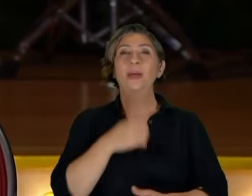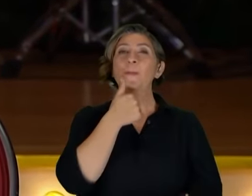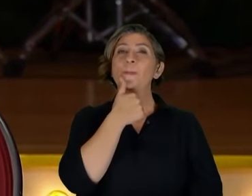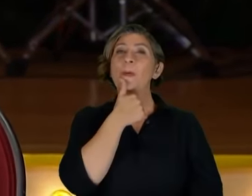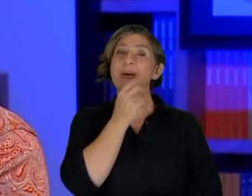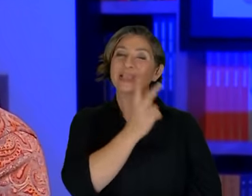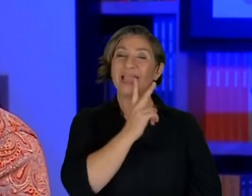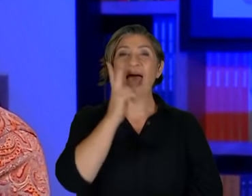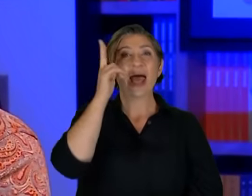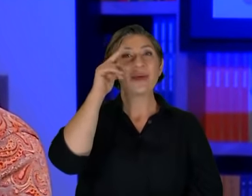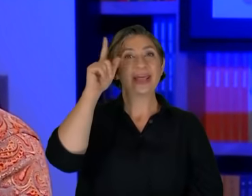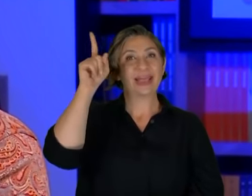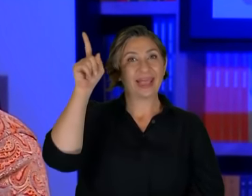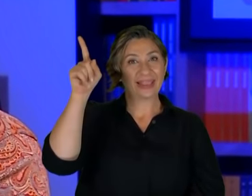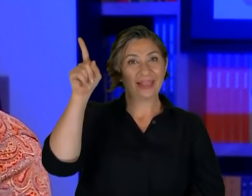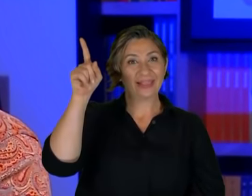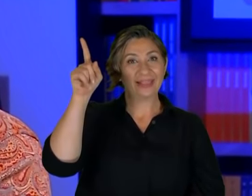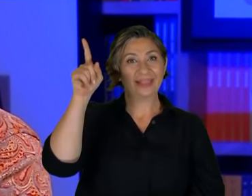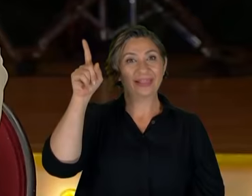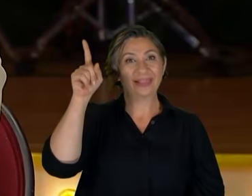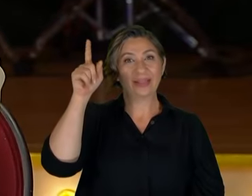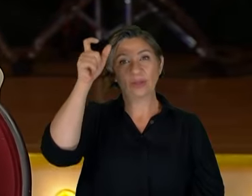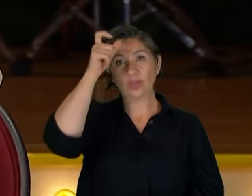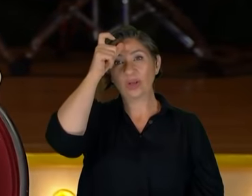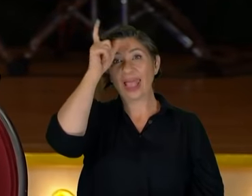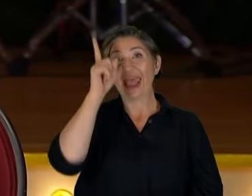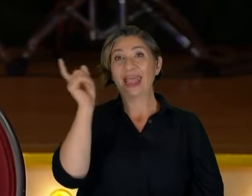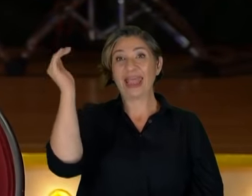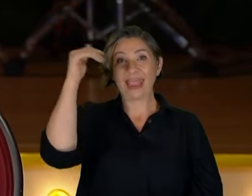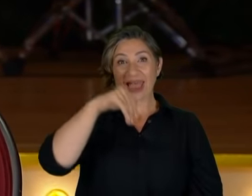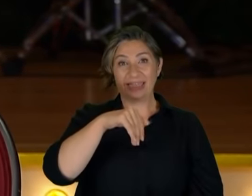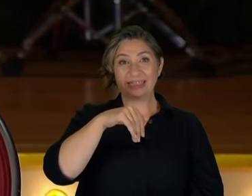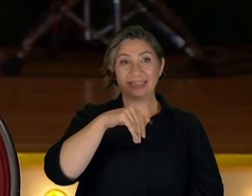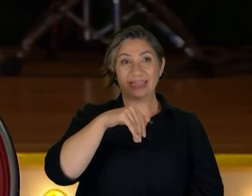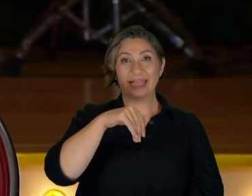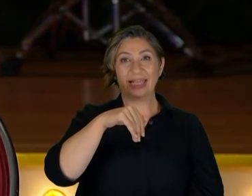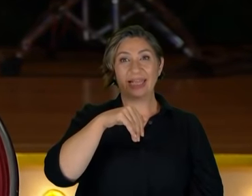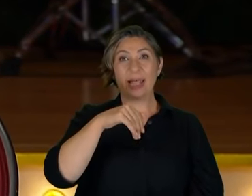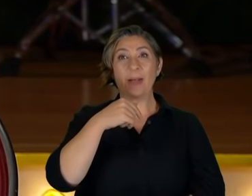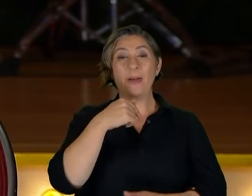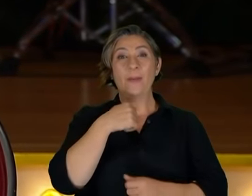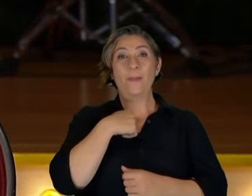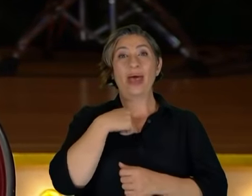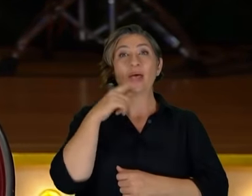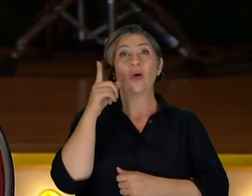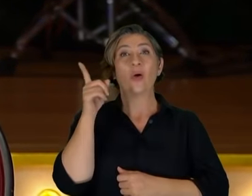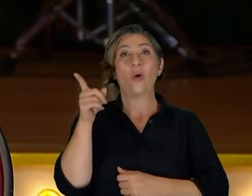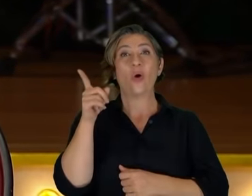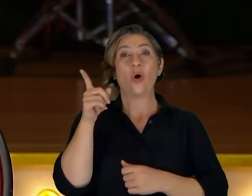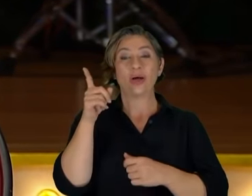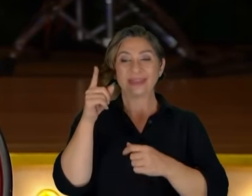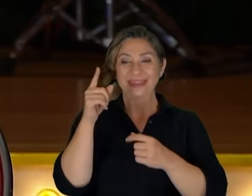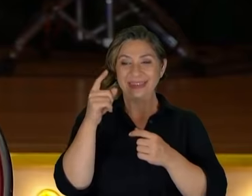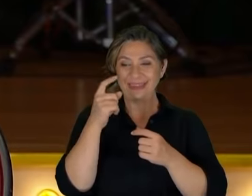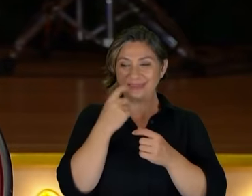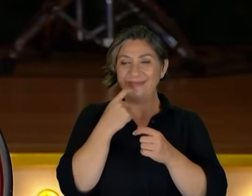Babacığın Amerika'dan Türkiye'ye ilk geldiğinde ben o